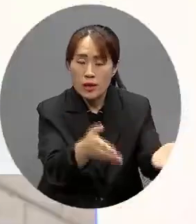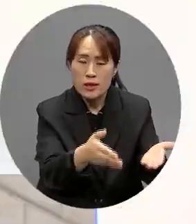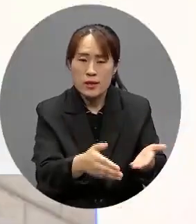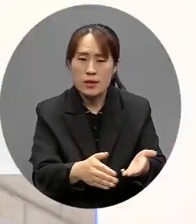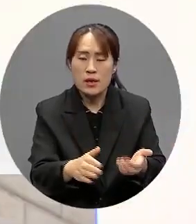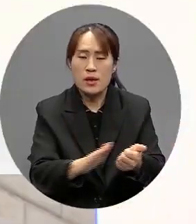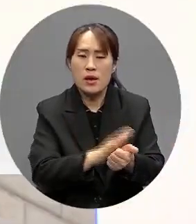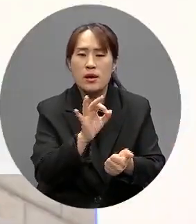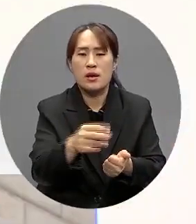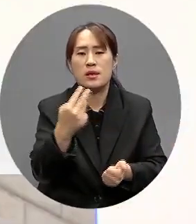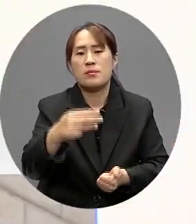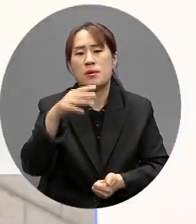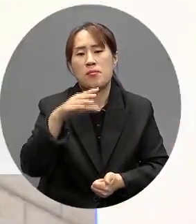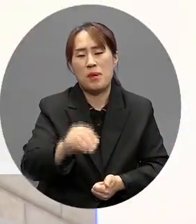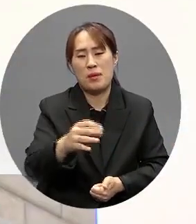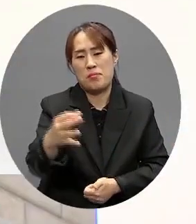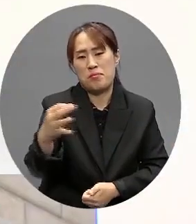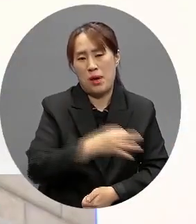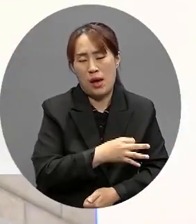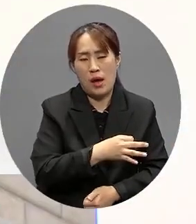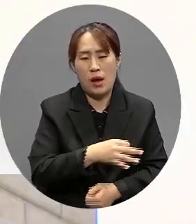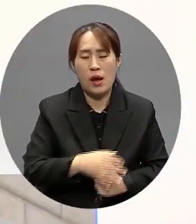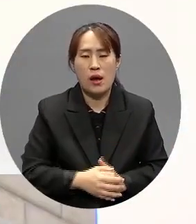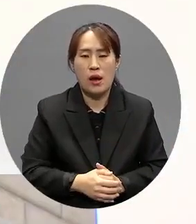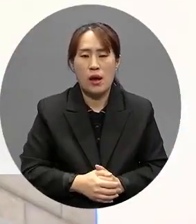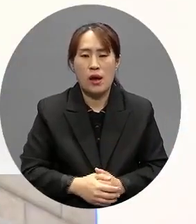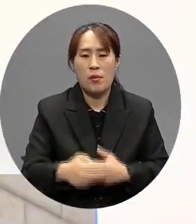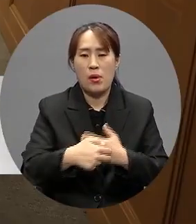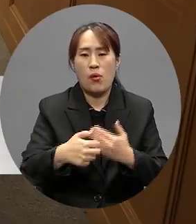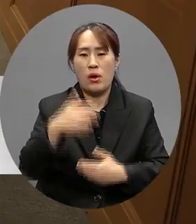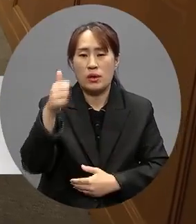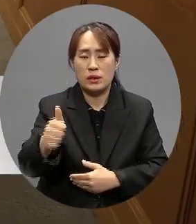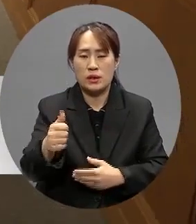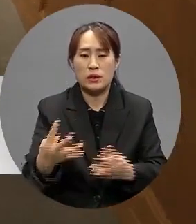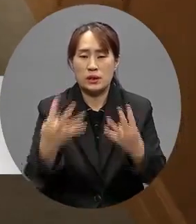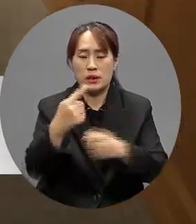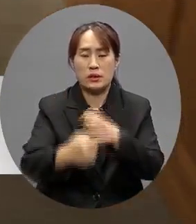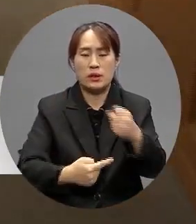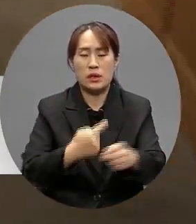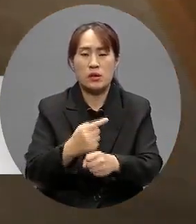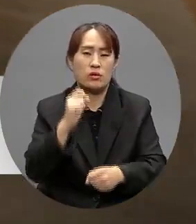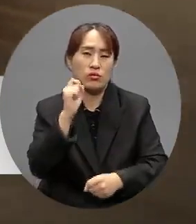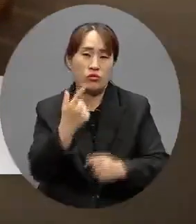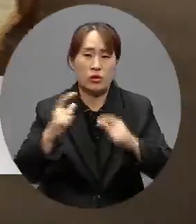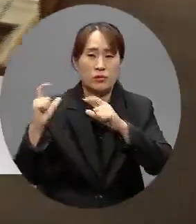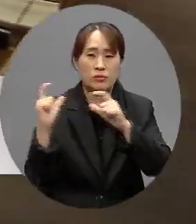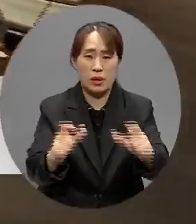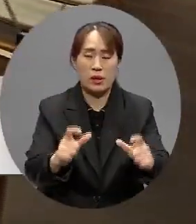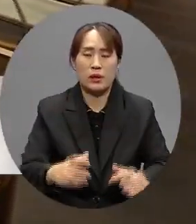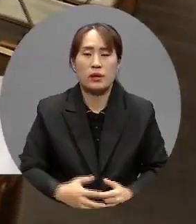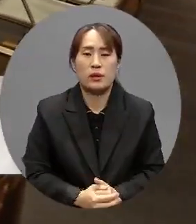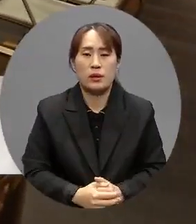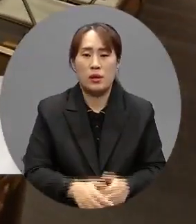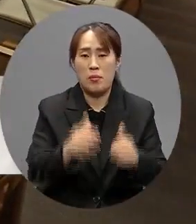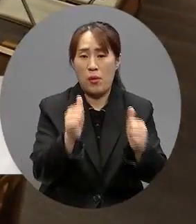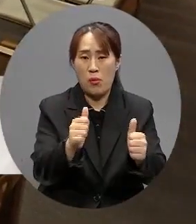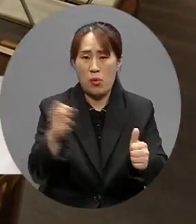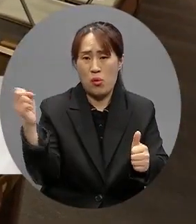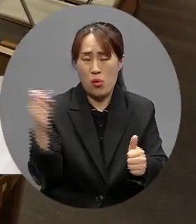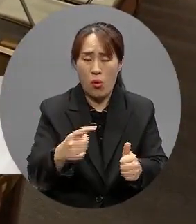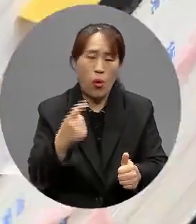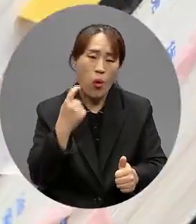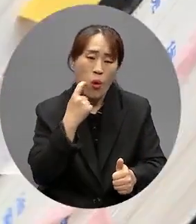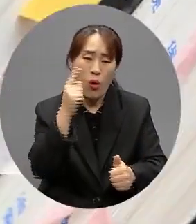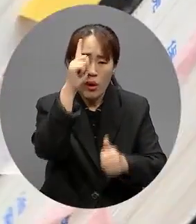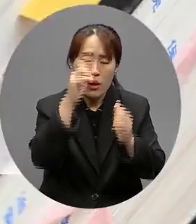요양급여 3천만 원을 편치 성주의 한 병원장에게 징역 1년 6개월을 선고했습니다 법원은 또이